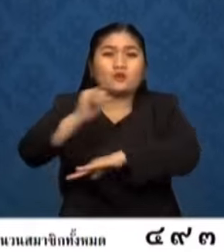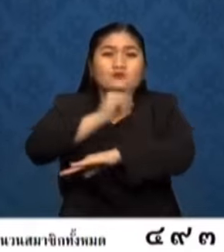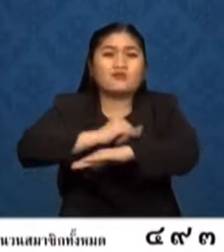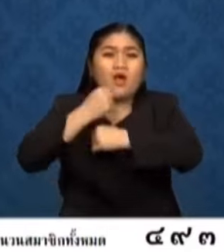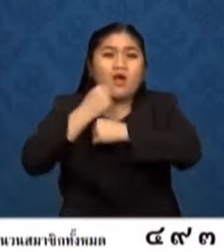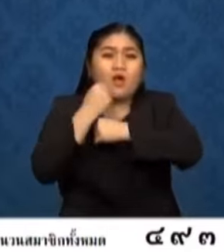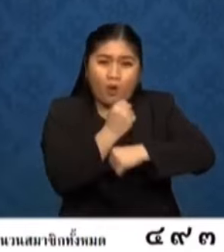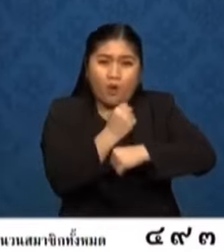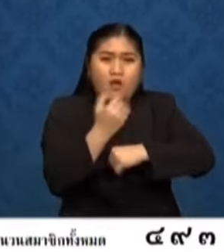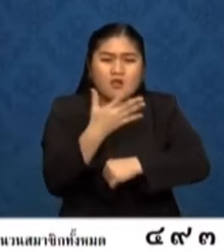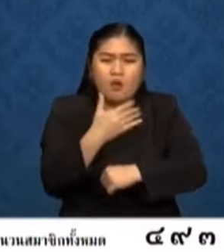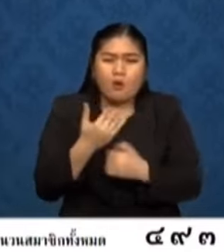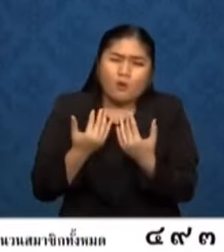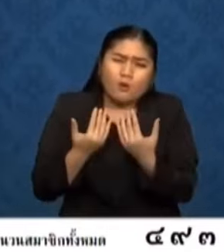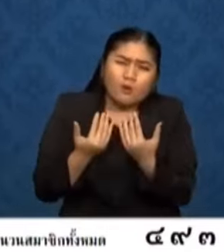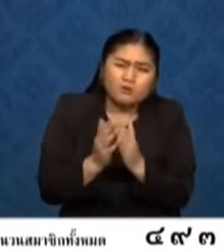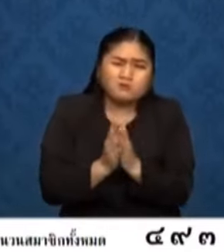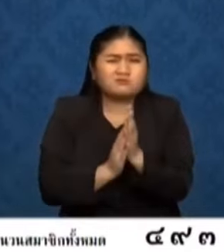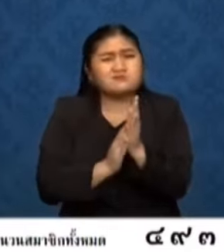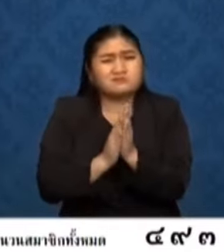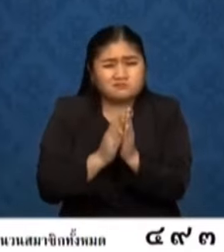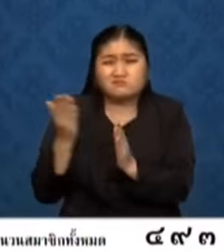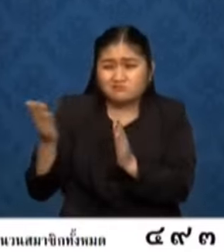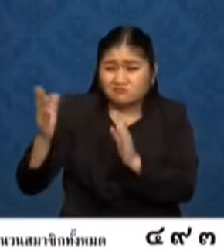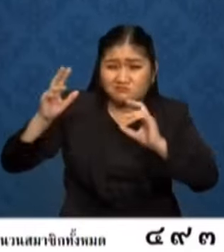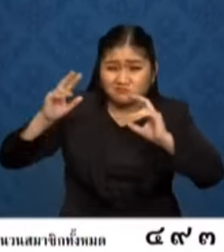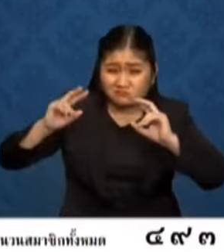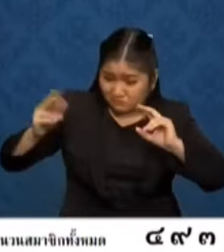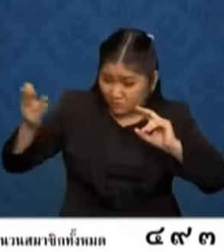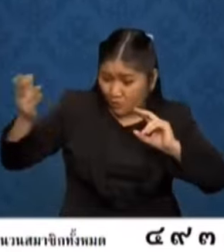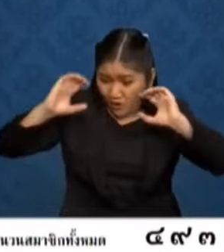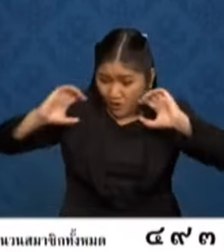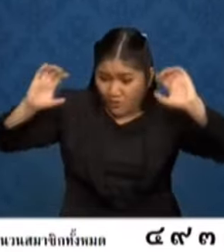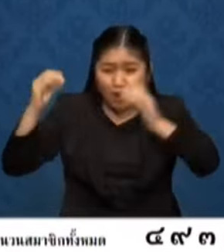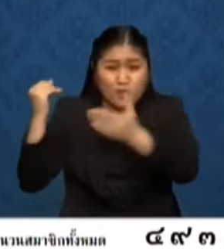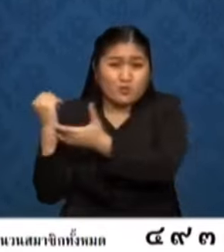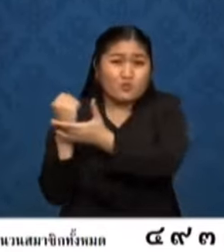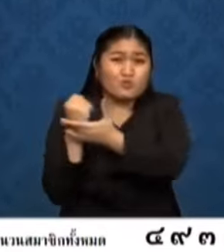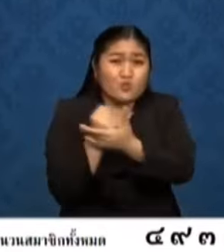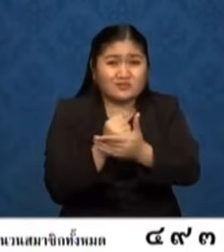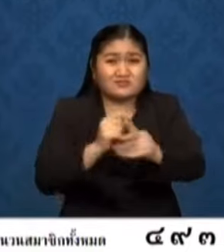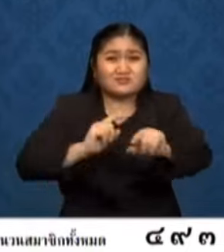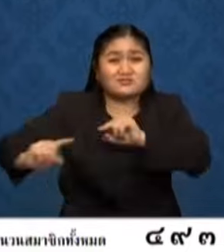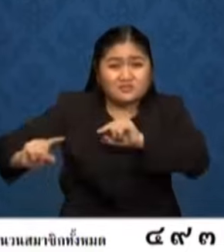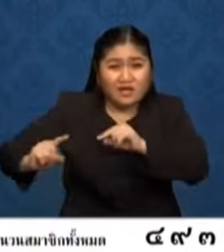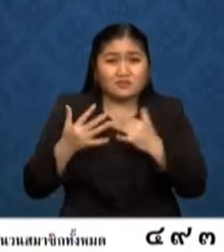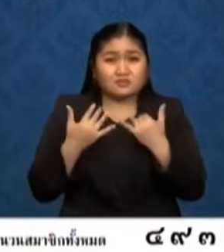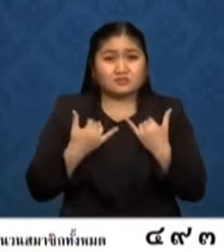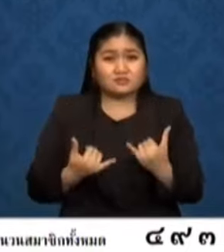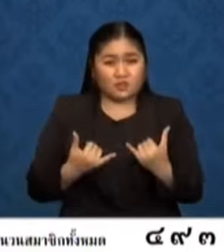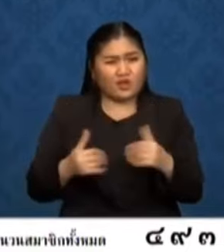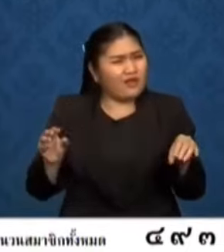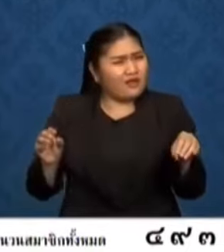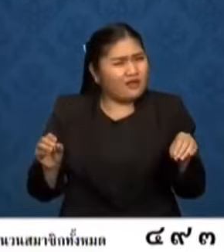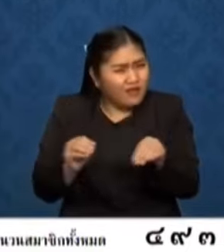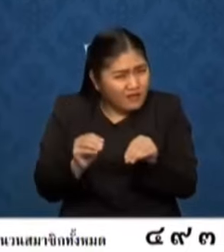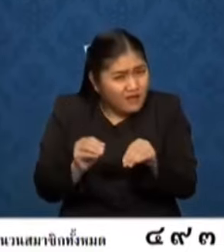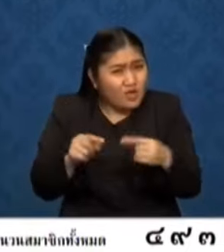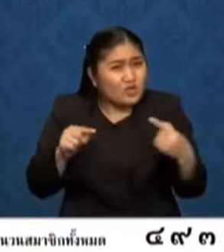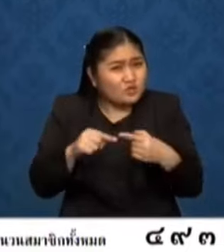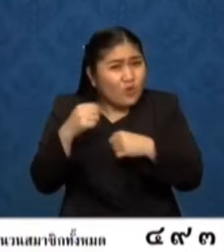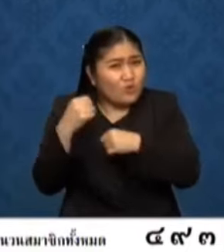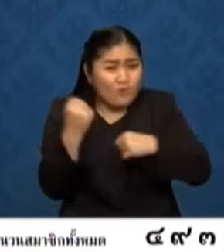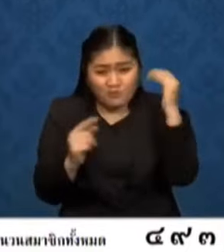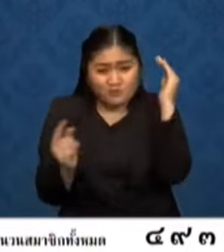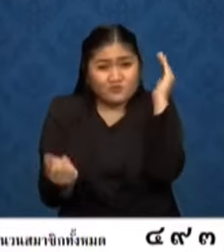ที่รอieli่อยความหวังและการช่วยเหอจากรัxeบาลผ่านท่ประทานไปอยรรับาลและขณะนี้ก็กลจะถึงดการเก็บเกี่ยวนะ